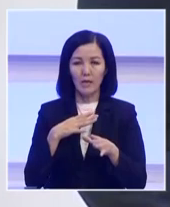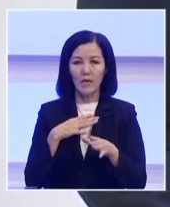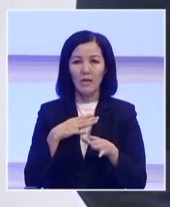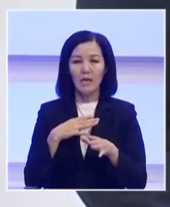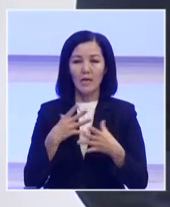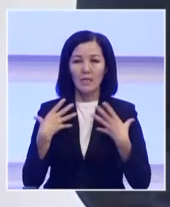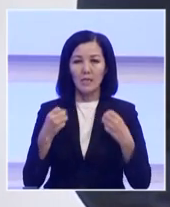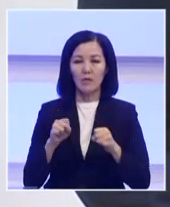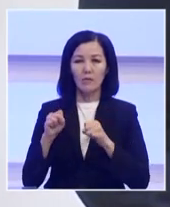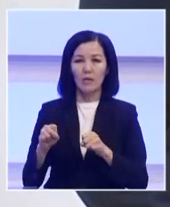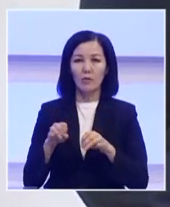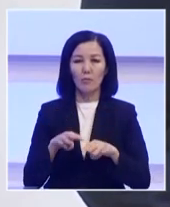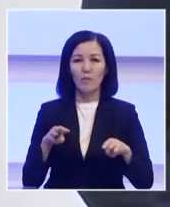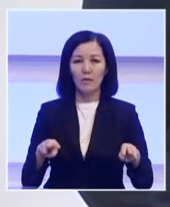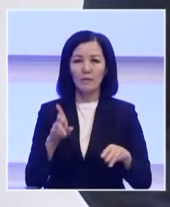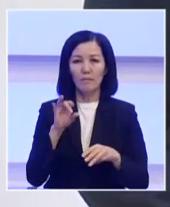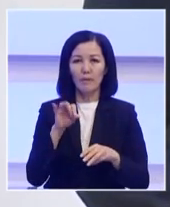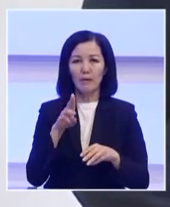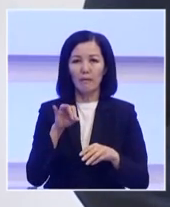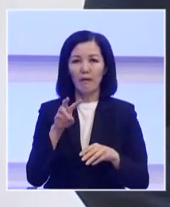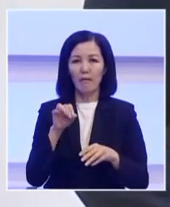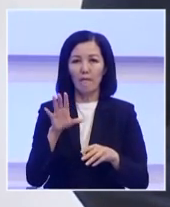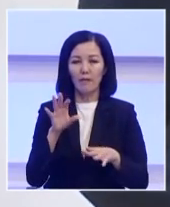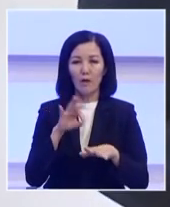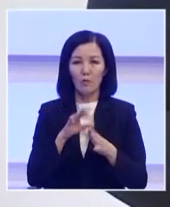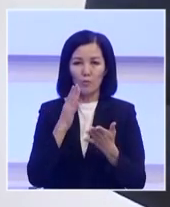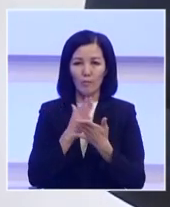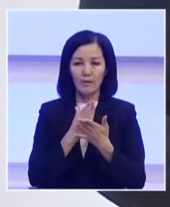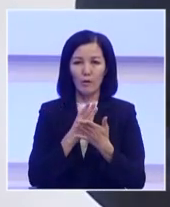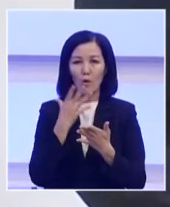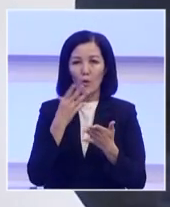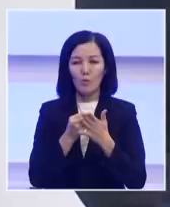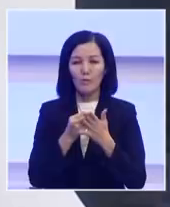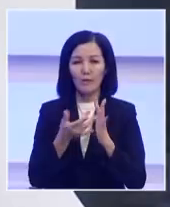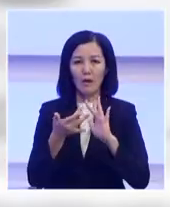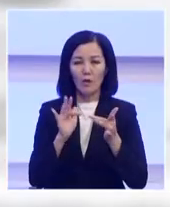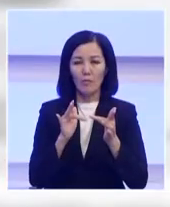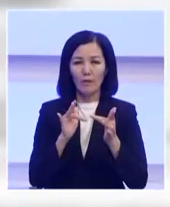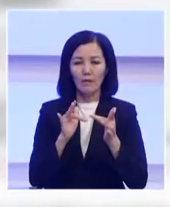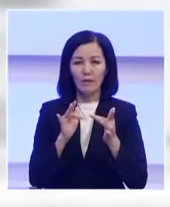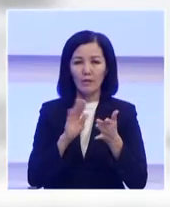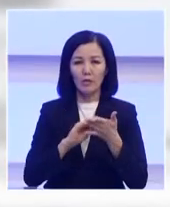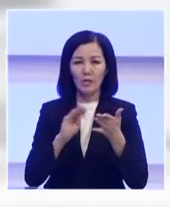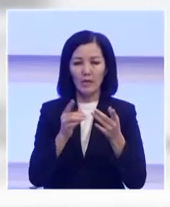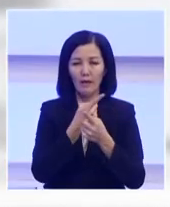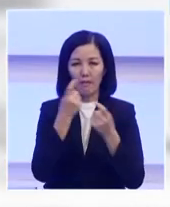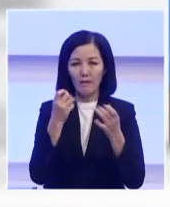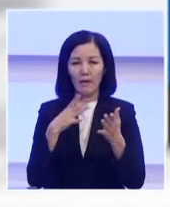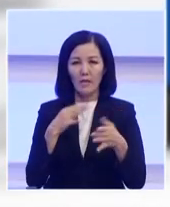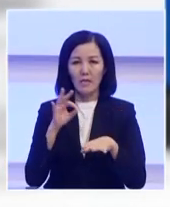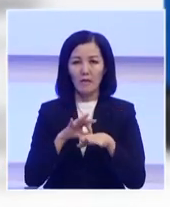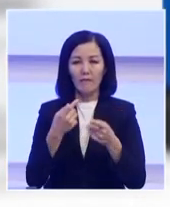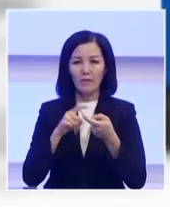ішінде денсаулық сақтау министрі Елжан Біртанов та бар. Министр бұл туралы өзінің әлеуметтік желідегі парақшасына жазды. Ол өзінің қазір